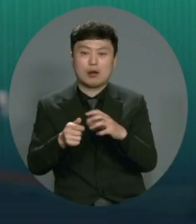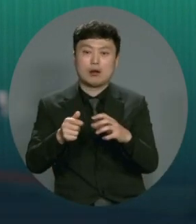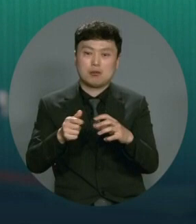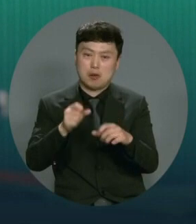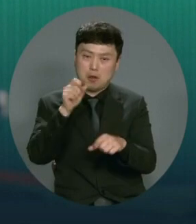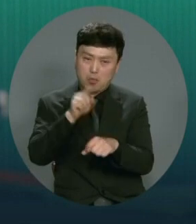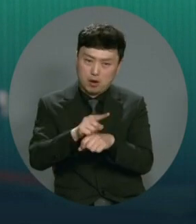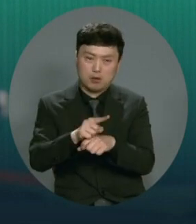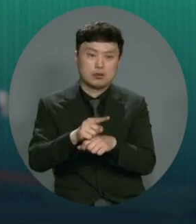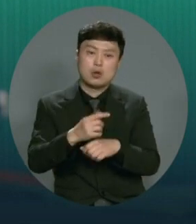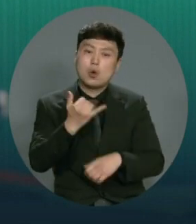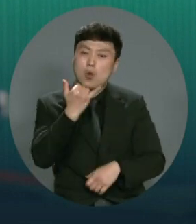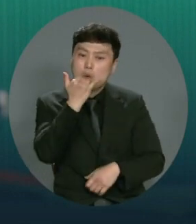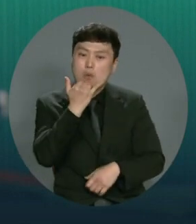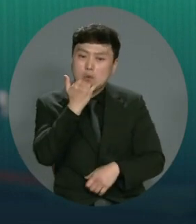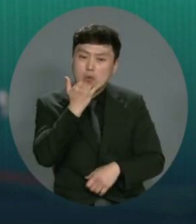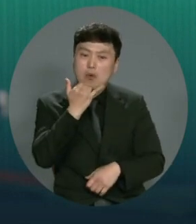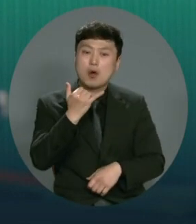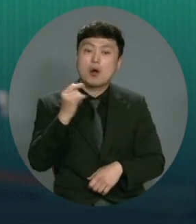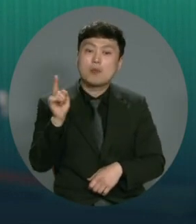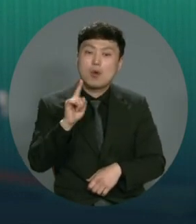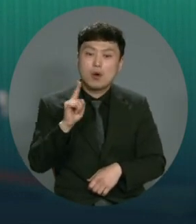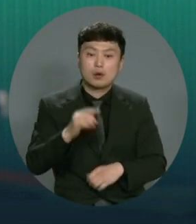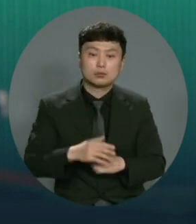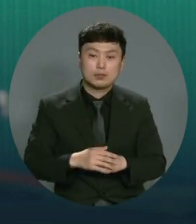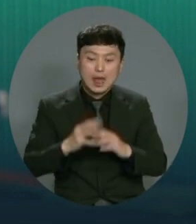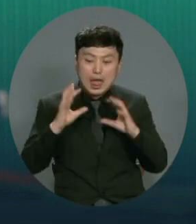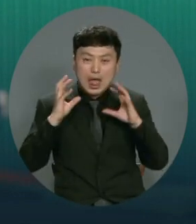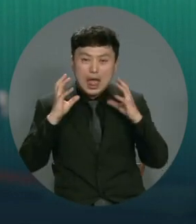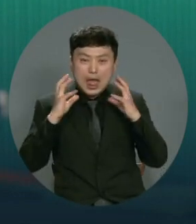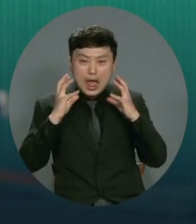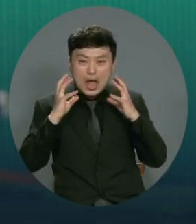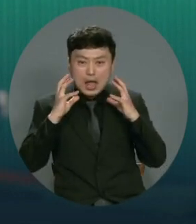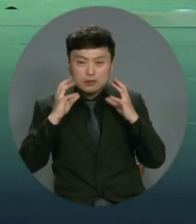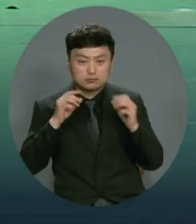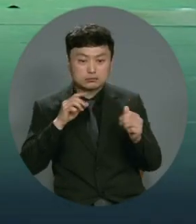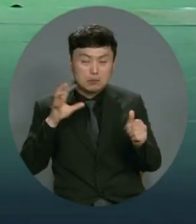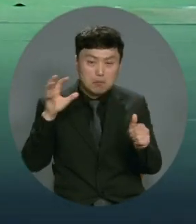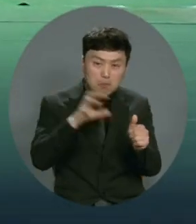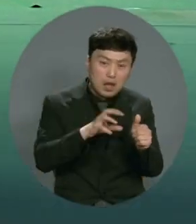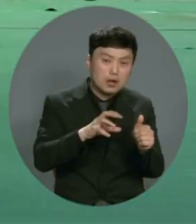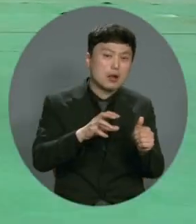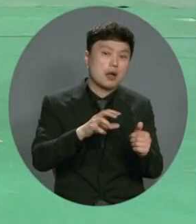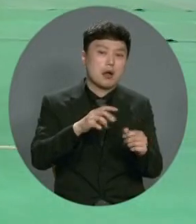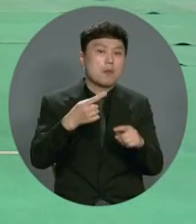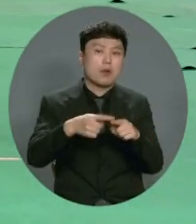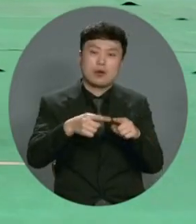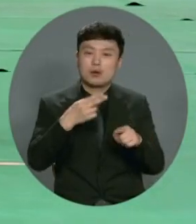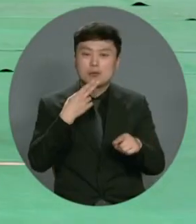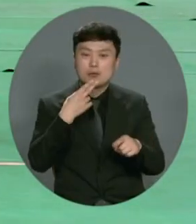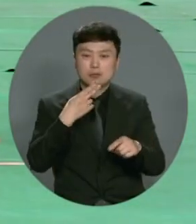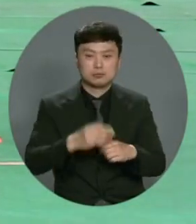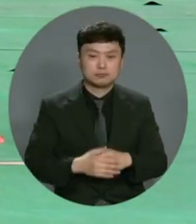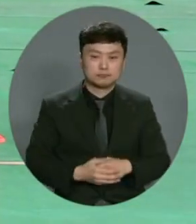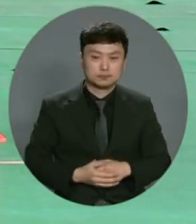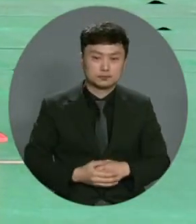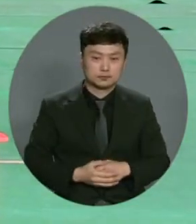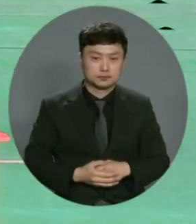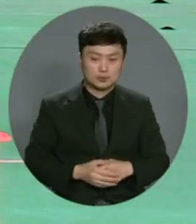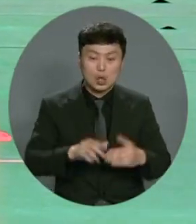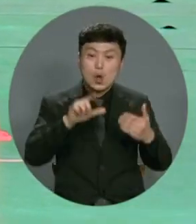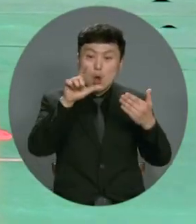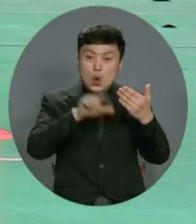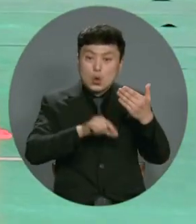보이느냐이 지금 독일 베지언 테스트 같은 경우는 아이들을 하나도 안 쓰고 있어요 국내 평가법은 오는 9월